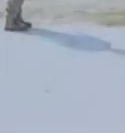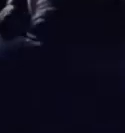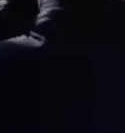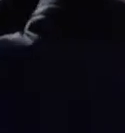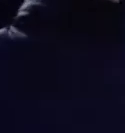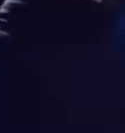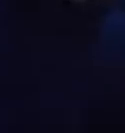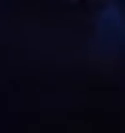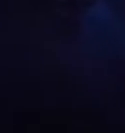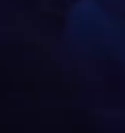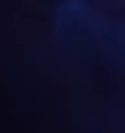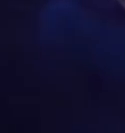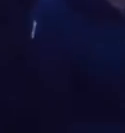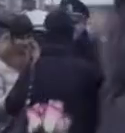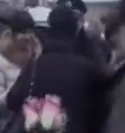Музика